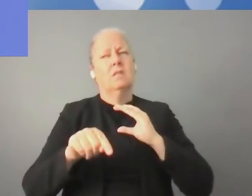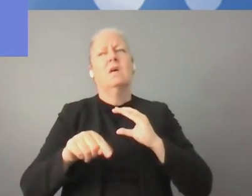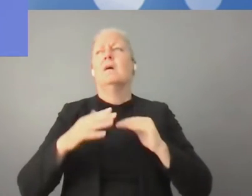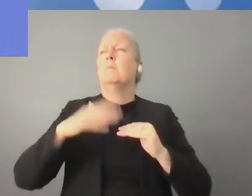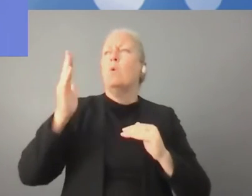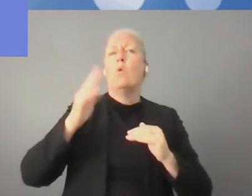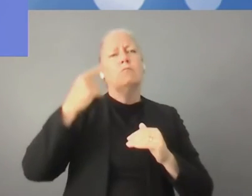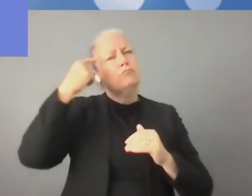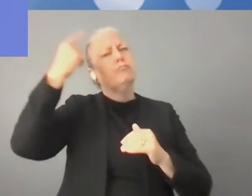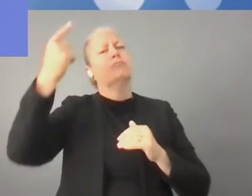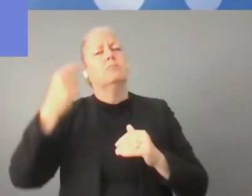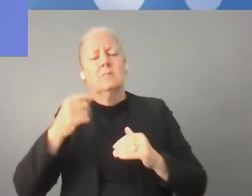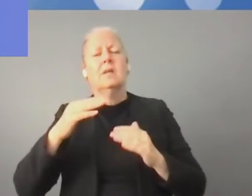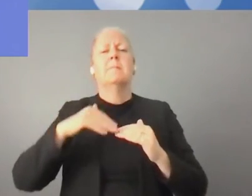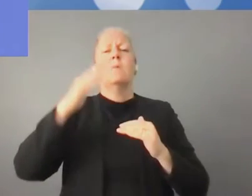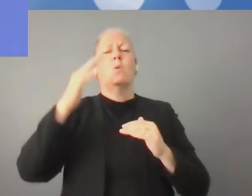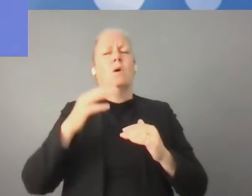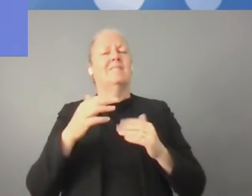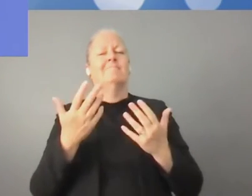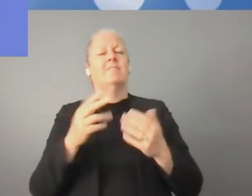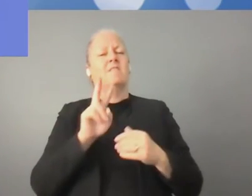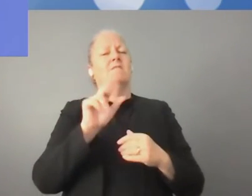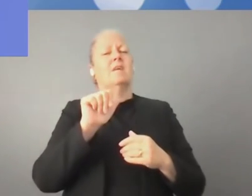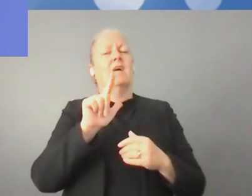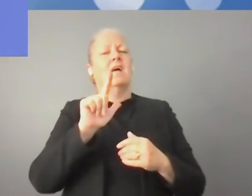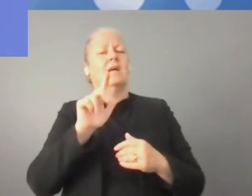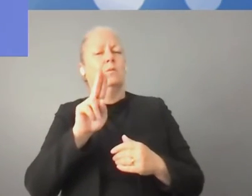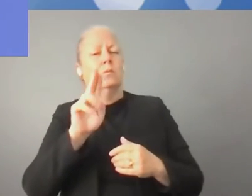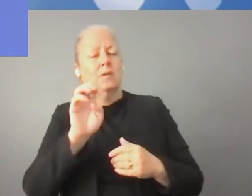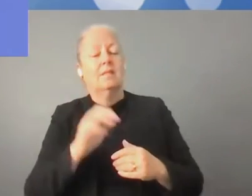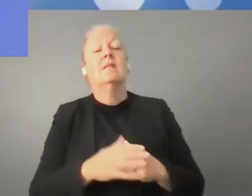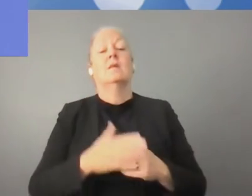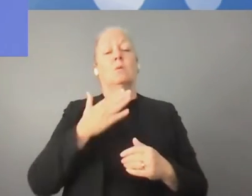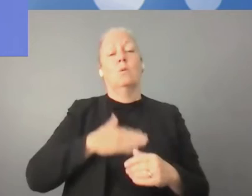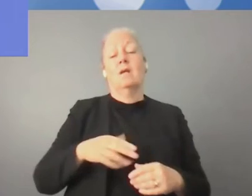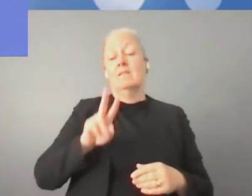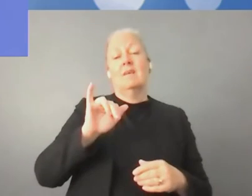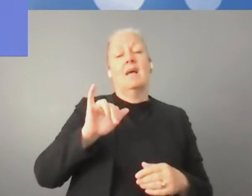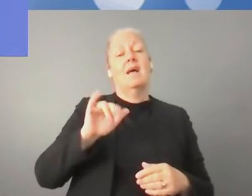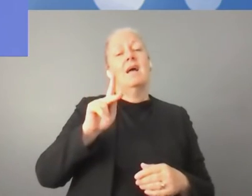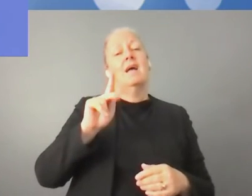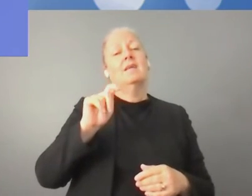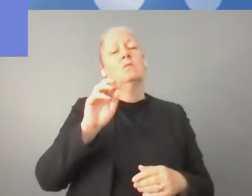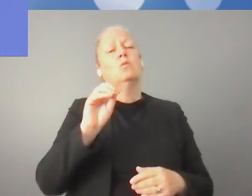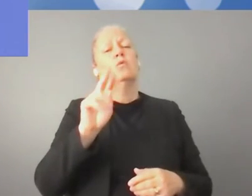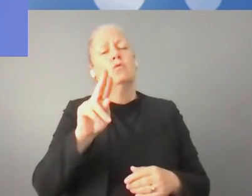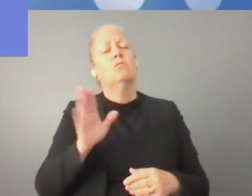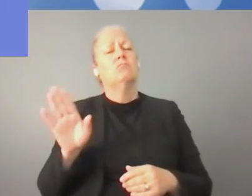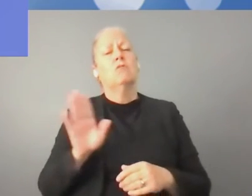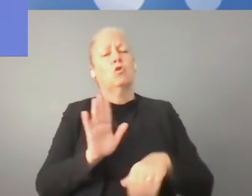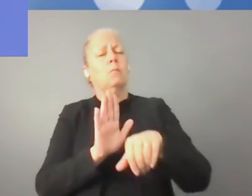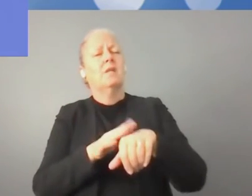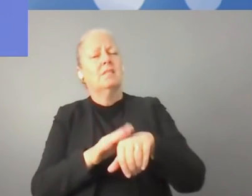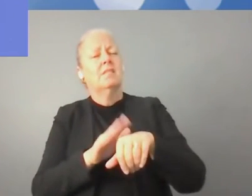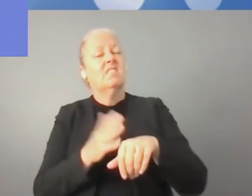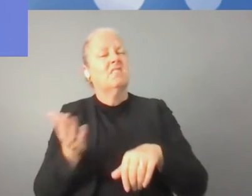интернету. Хотим также предложить и обеспечить, гарантировать больший доступ к широкополосному интернету. А